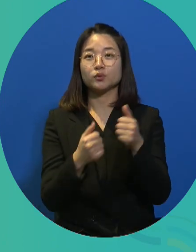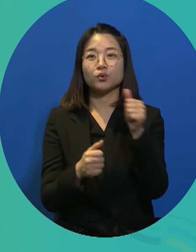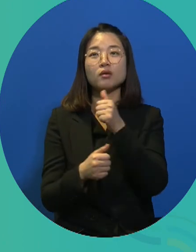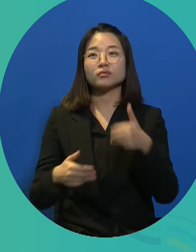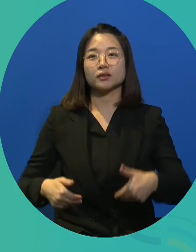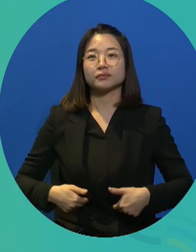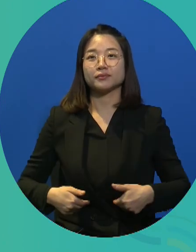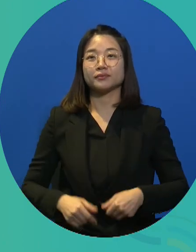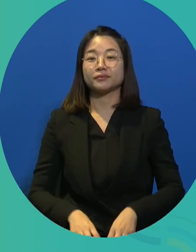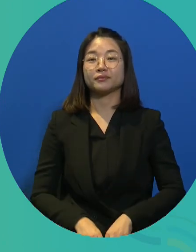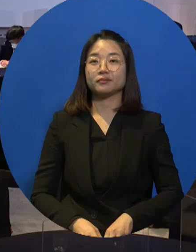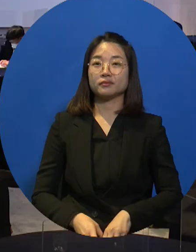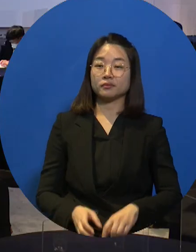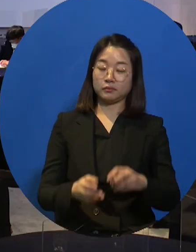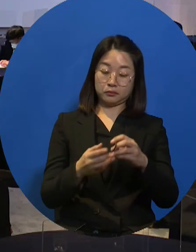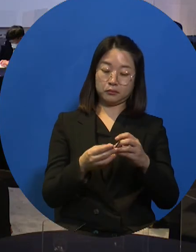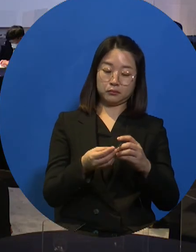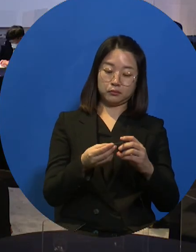주시면 좋을 것 같습니다.